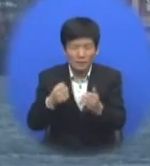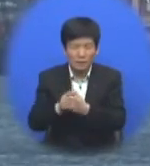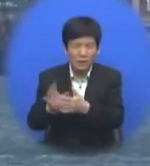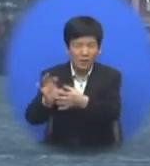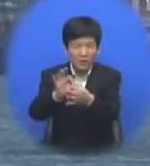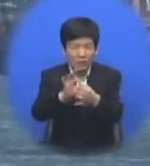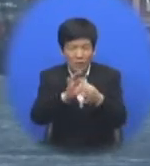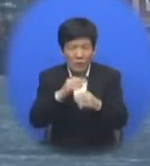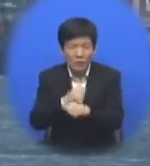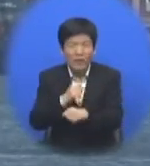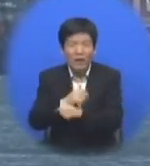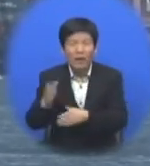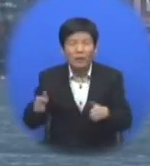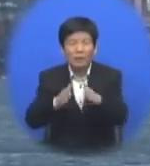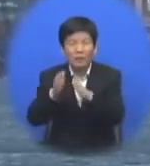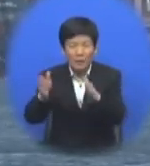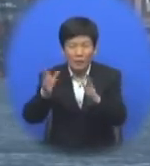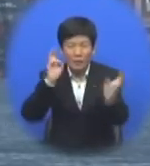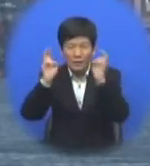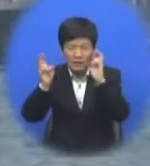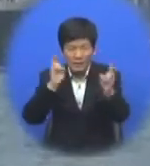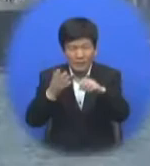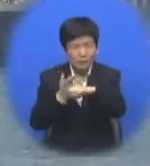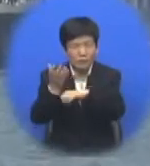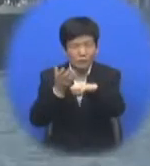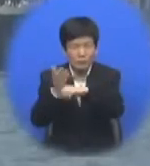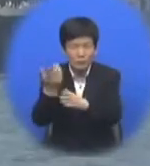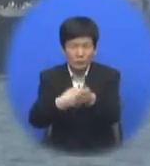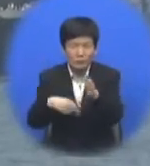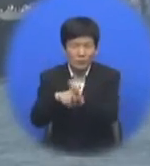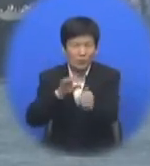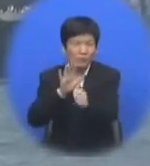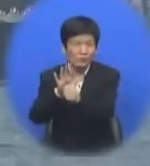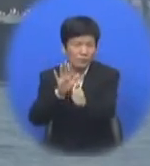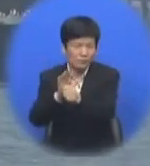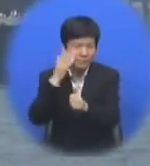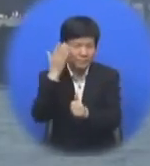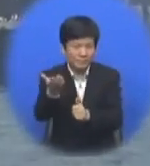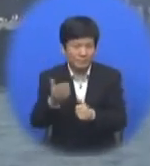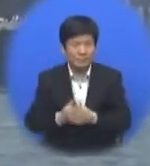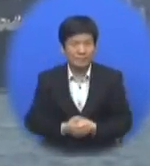연계를 통해 도내 기업들이 더 큰 성과를 거둘 수 있도록 지원할 계획입니다